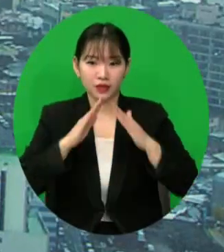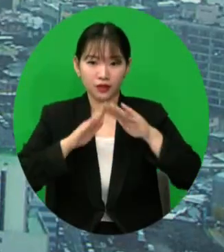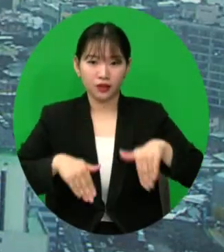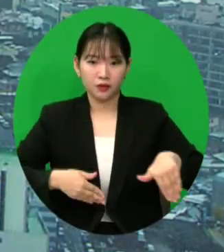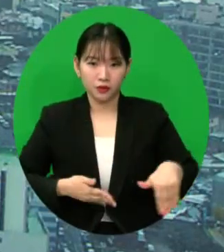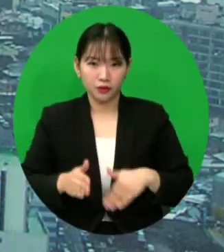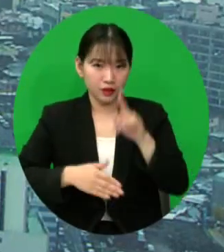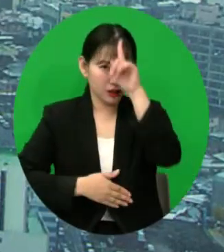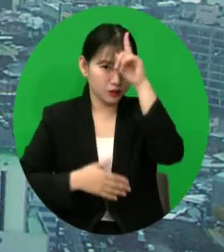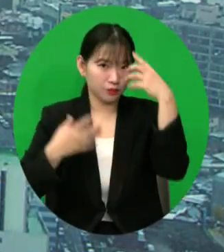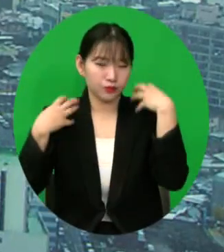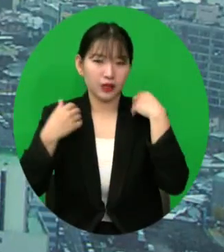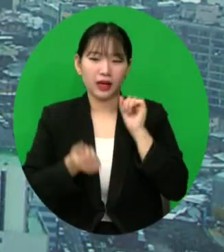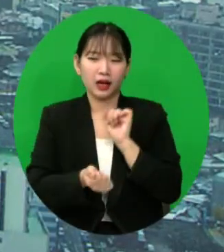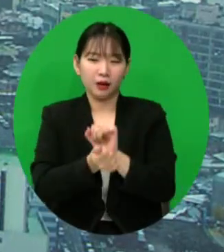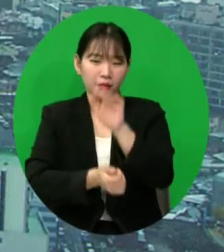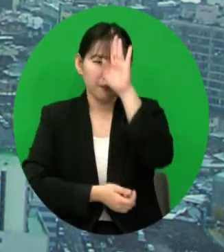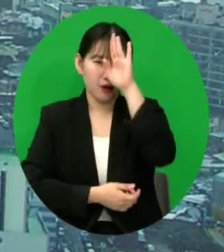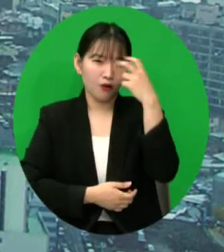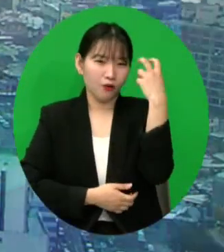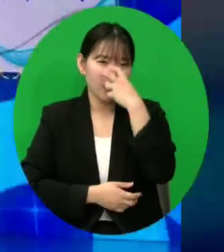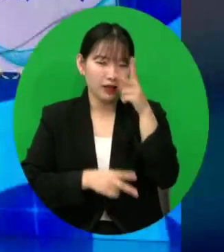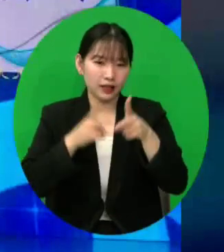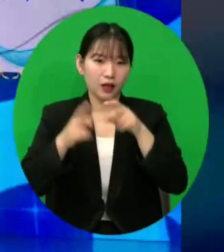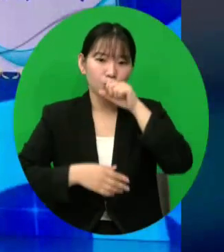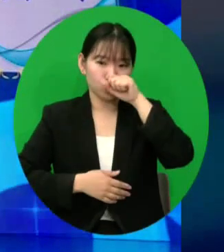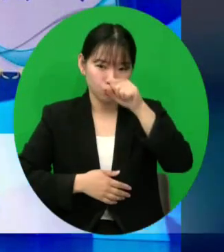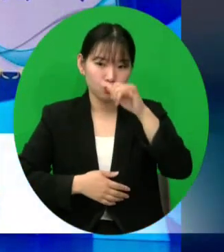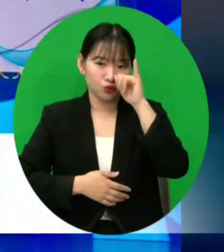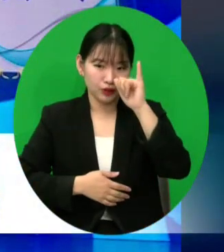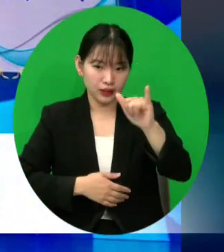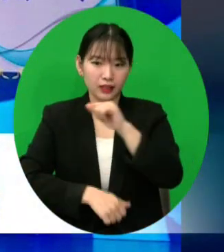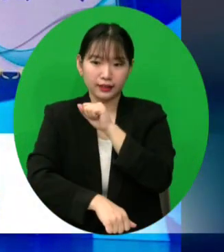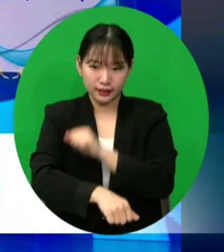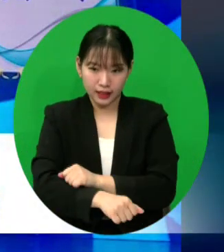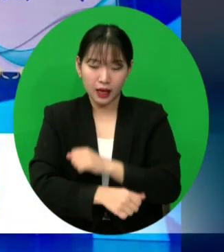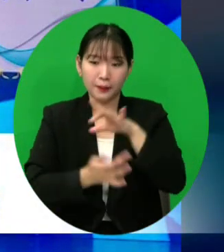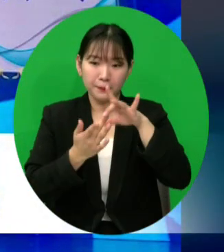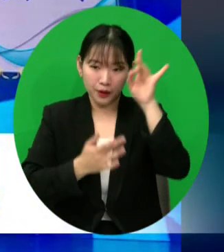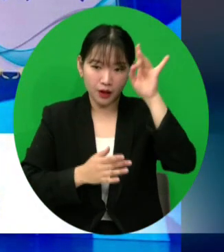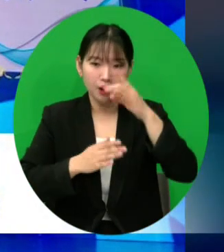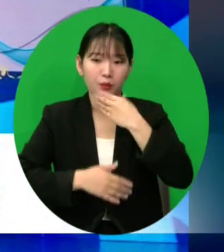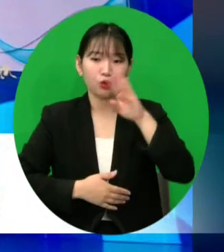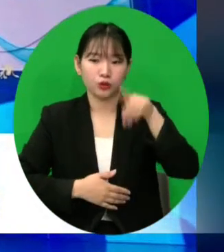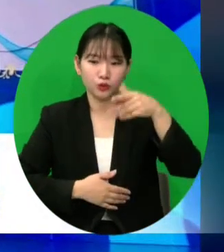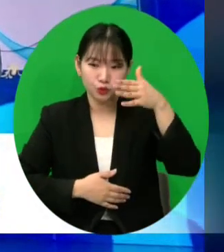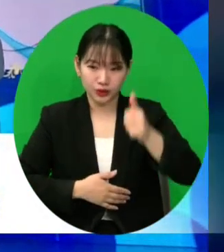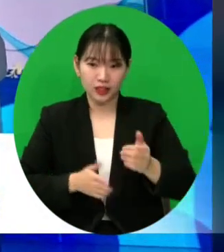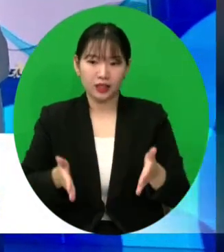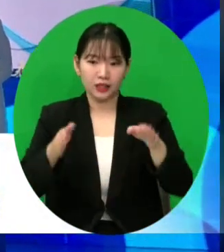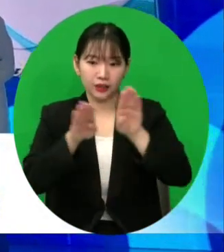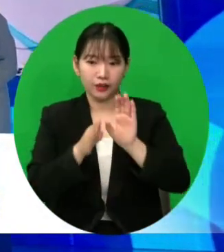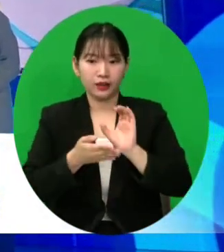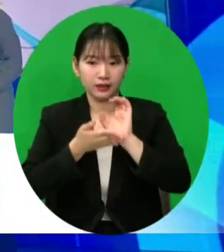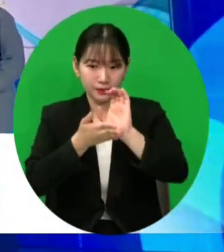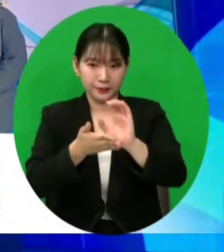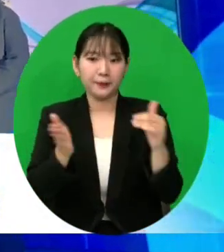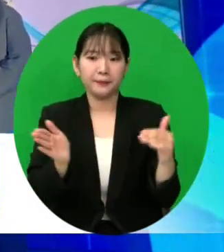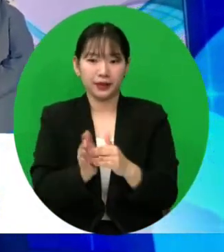전라남도가 정부의 감염병 관리 사업 우수 기관으로 선정돼 보건복지부 장관 기관 표창을